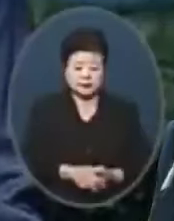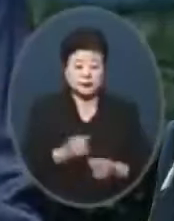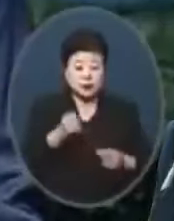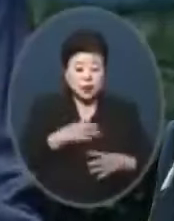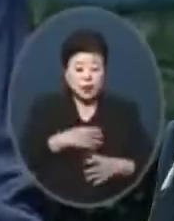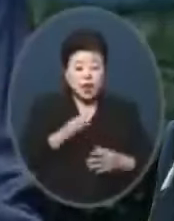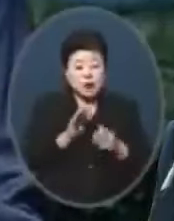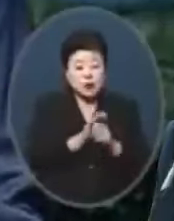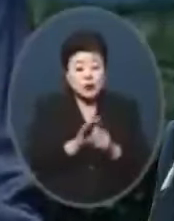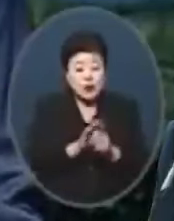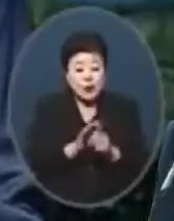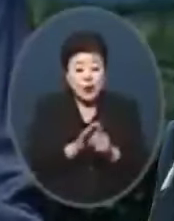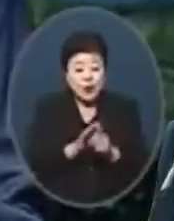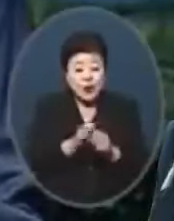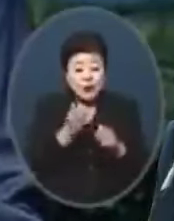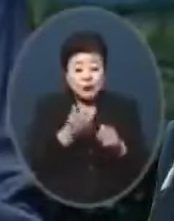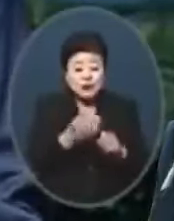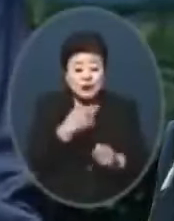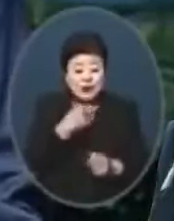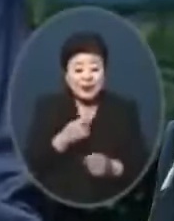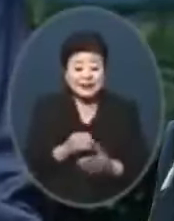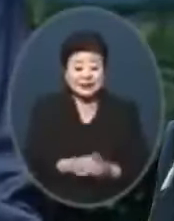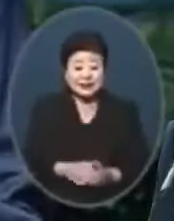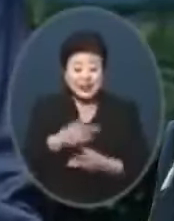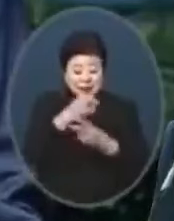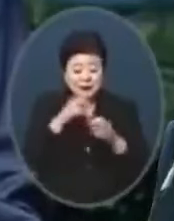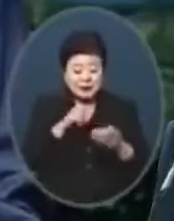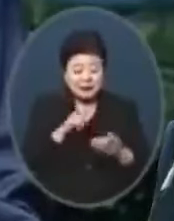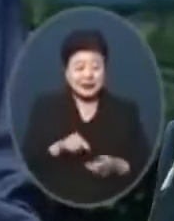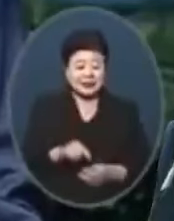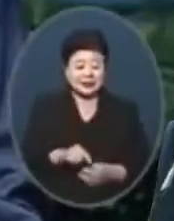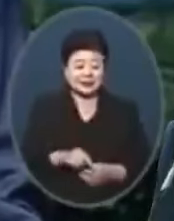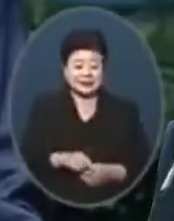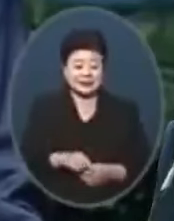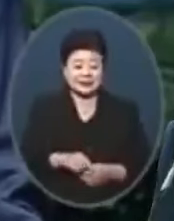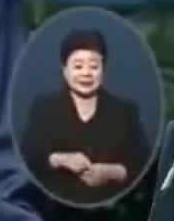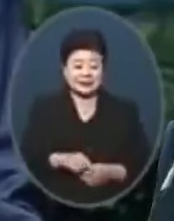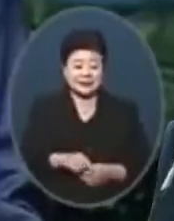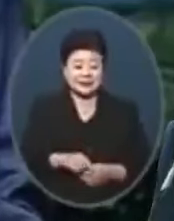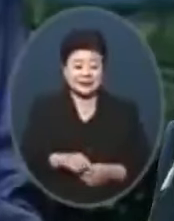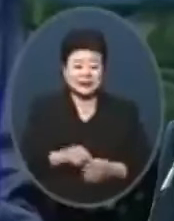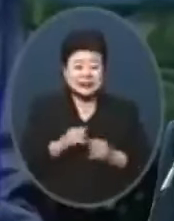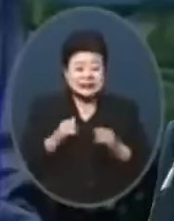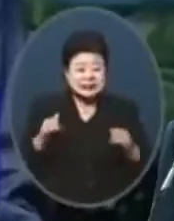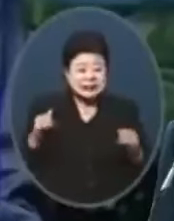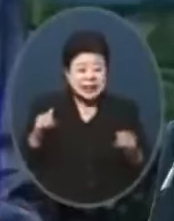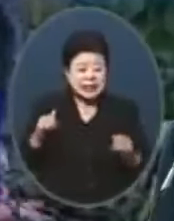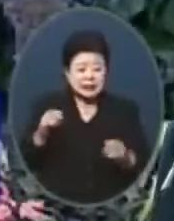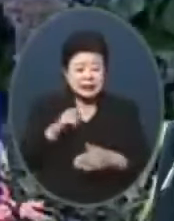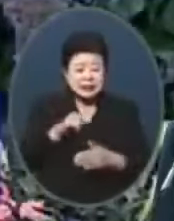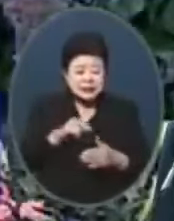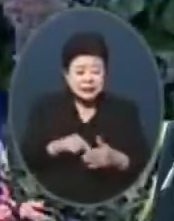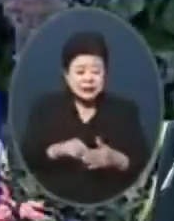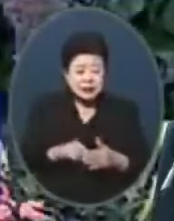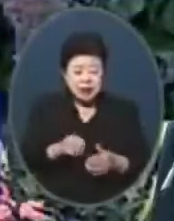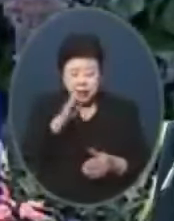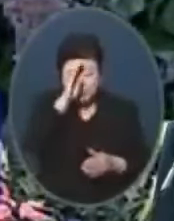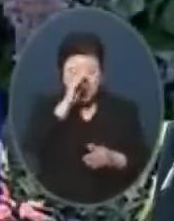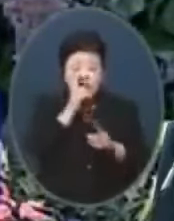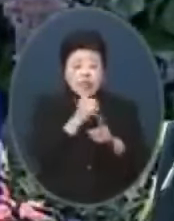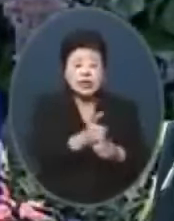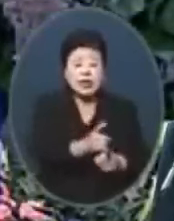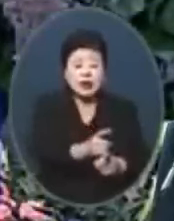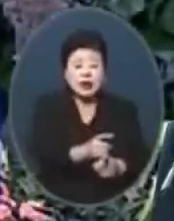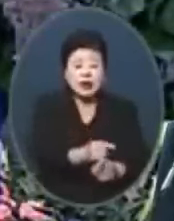놀라운 위로를 주기를 원하시는 것입니다. 잠언서 18장 14절에 사람의 심령은 그 병을 내게 이기려니와 심령이